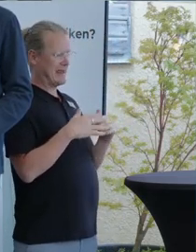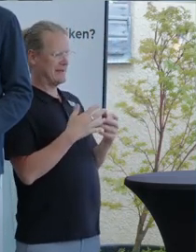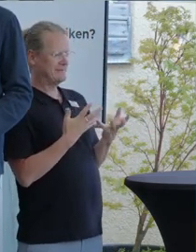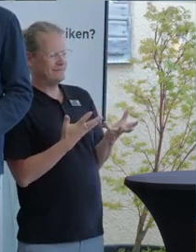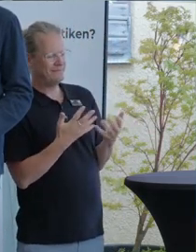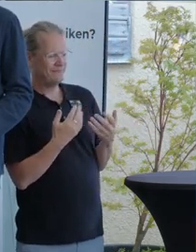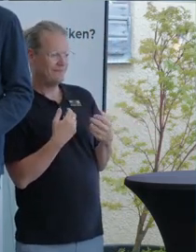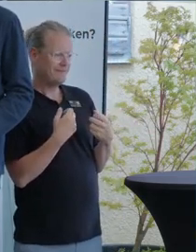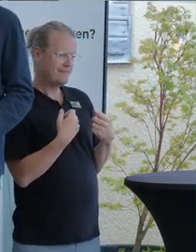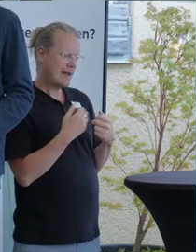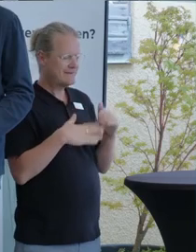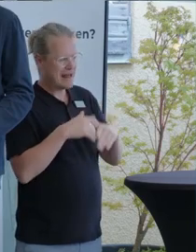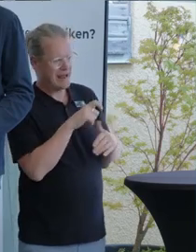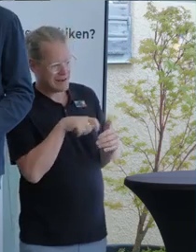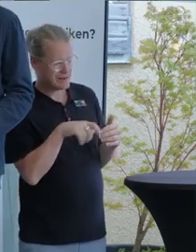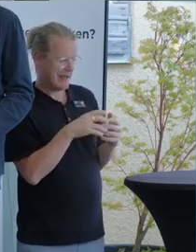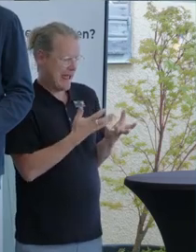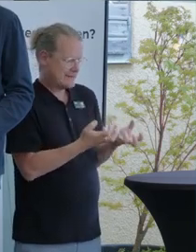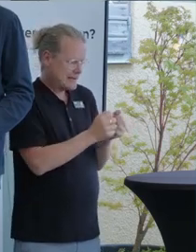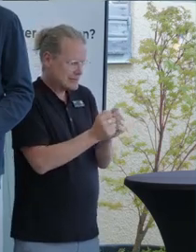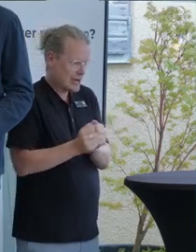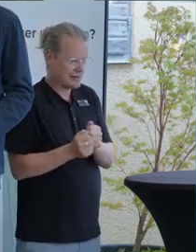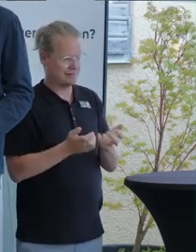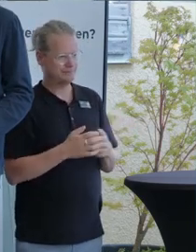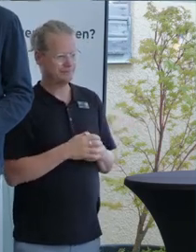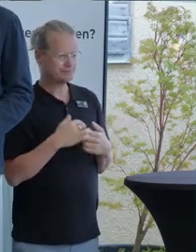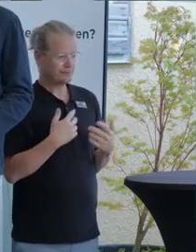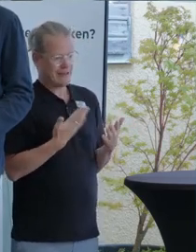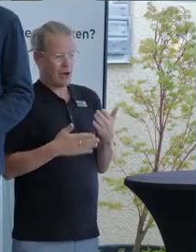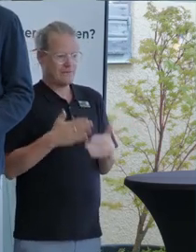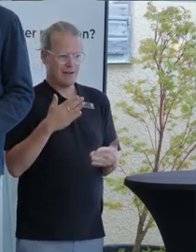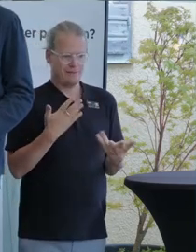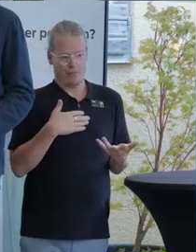Och det här är ju avgörande för vår konkurrenskraft. Och sen tänker jag på det här med